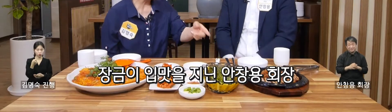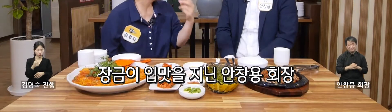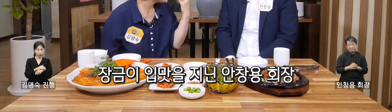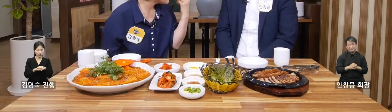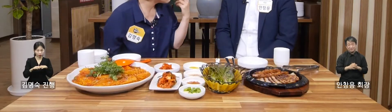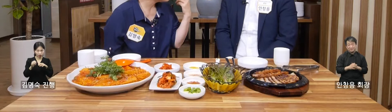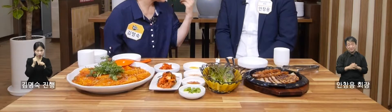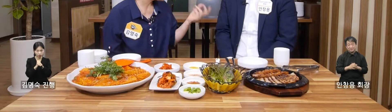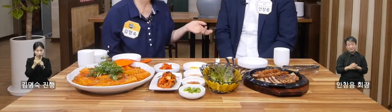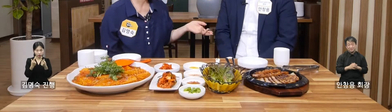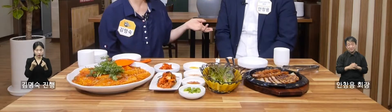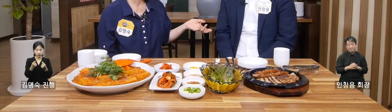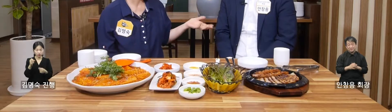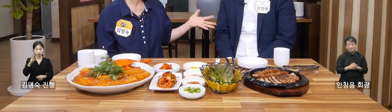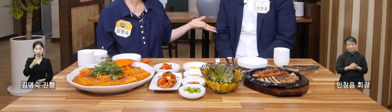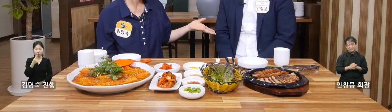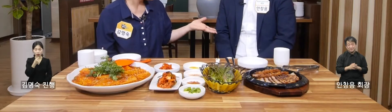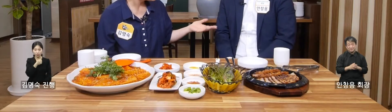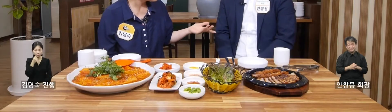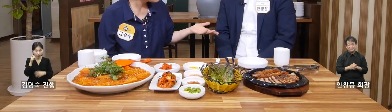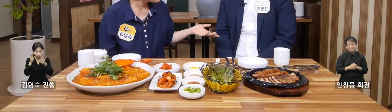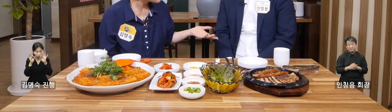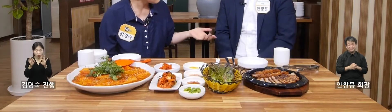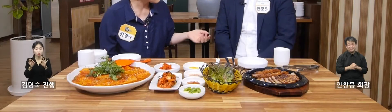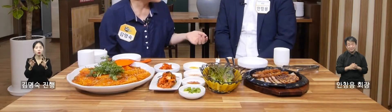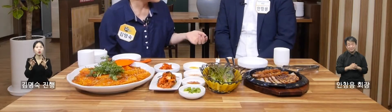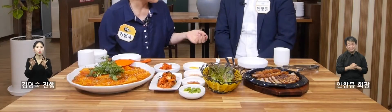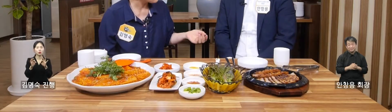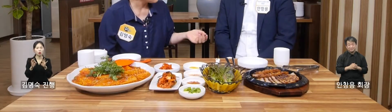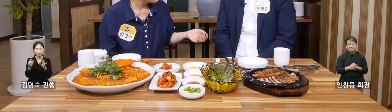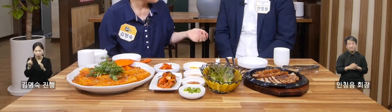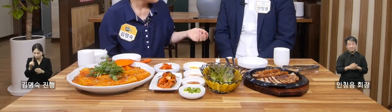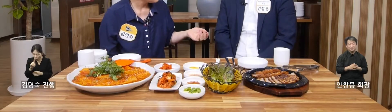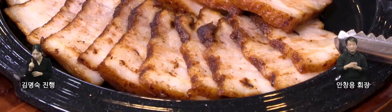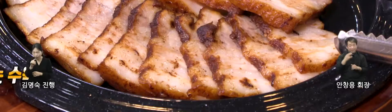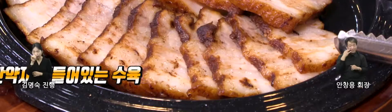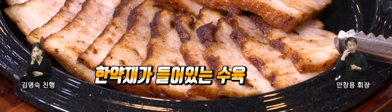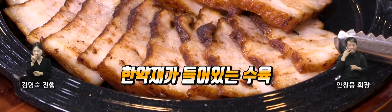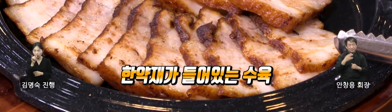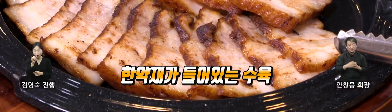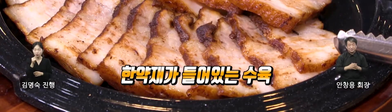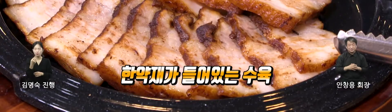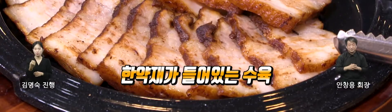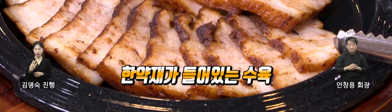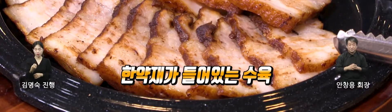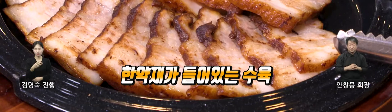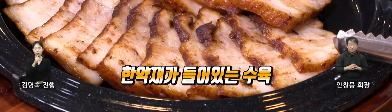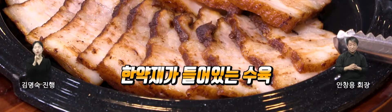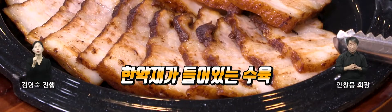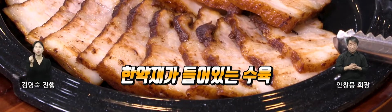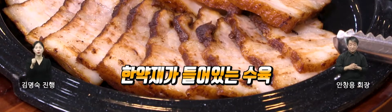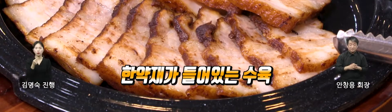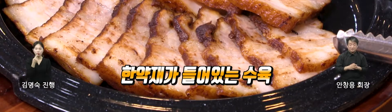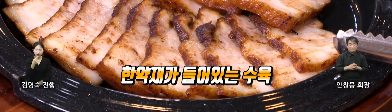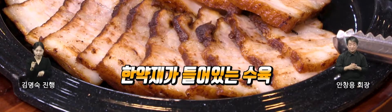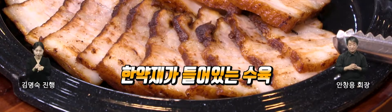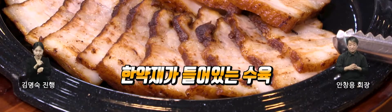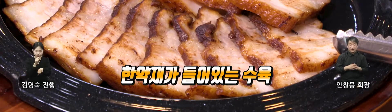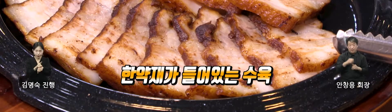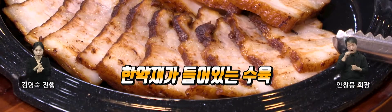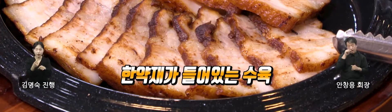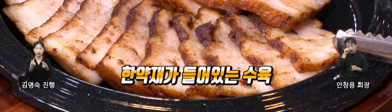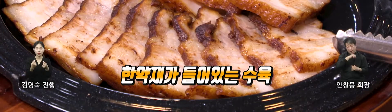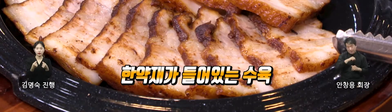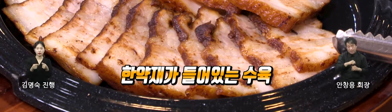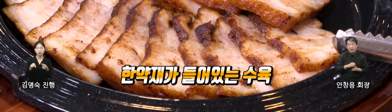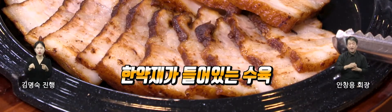그냥 맛보시고만 아신 거잖아요. 사장님한테 네. 물어보신 거 아니죠? 네네네. 이 한약재가 들어간 게 맞거든요.